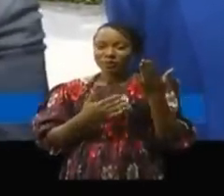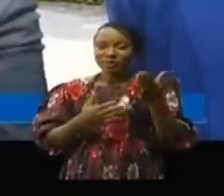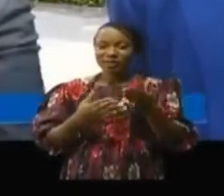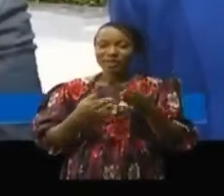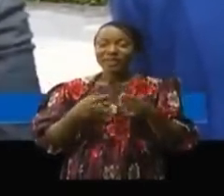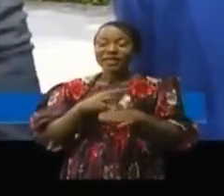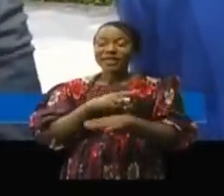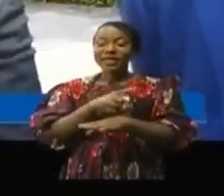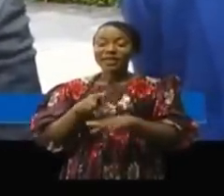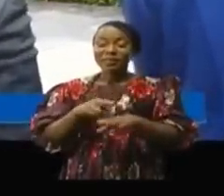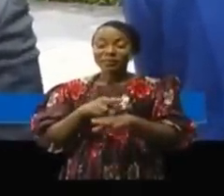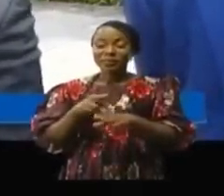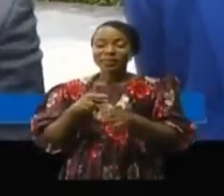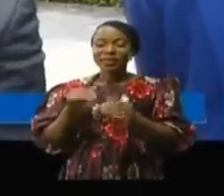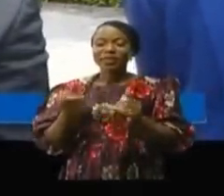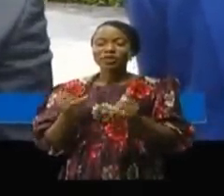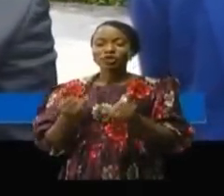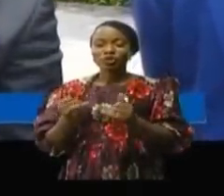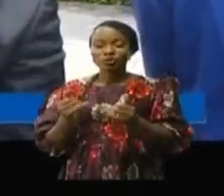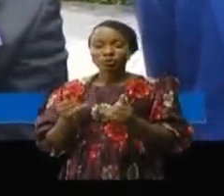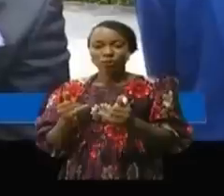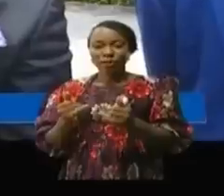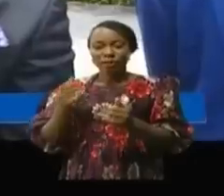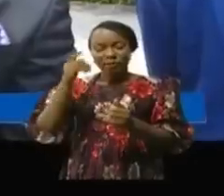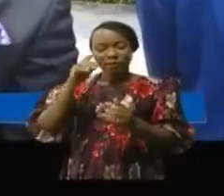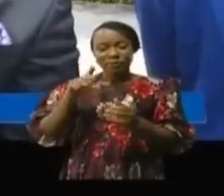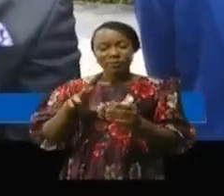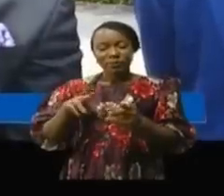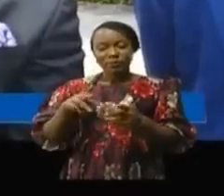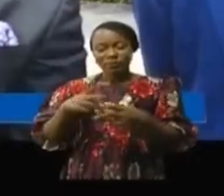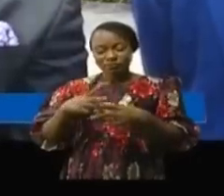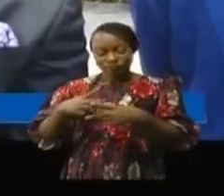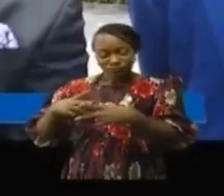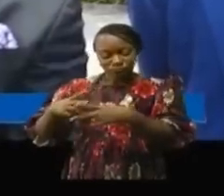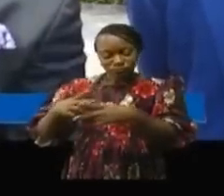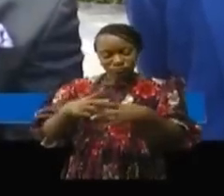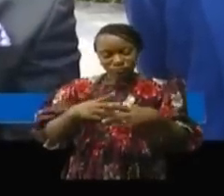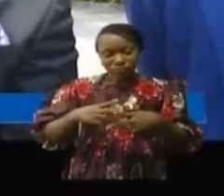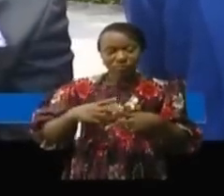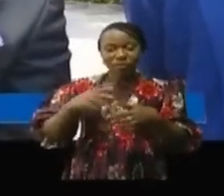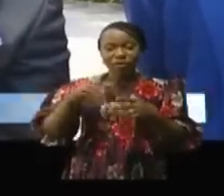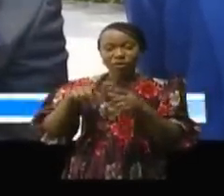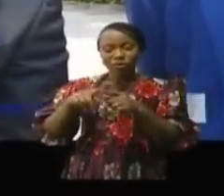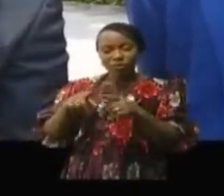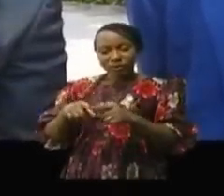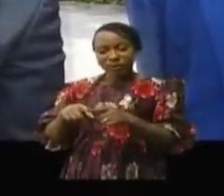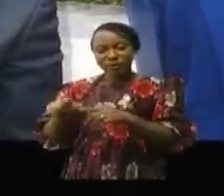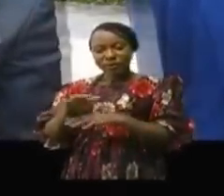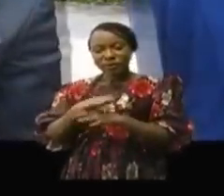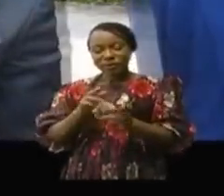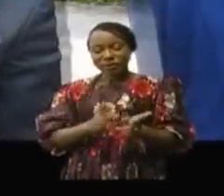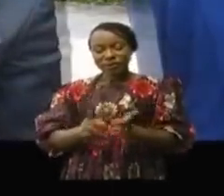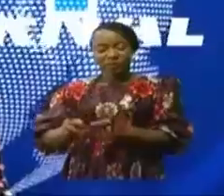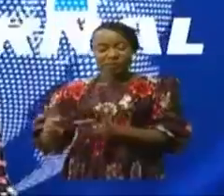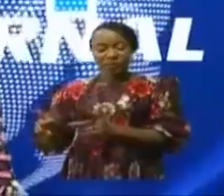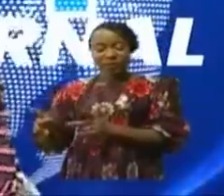République a joué pour la maintenance des équilibres écologiques sur le plan